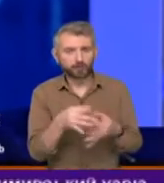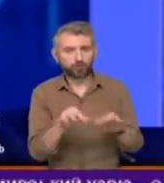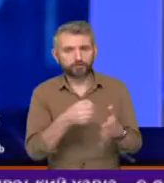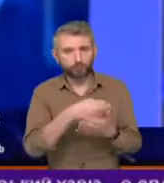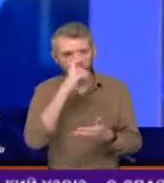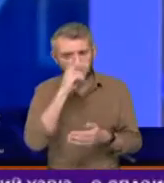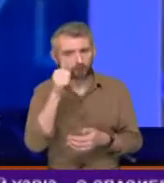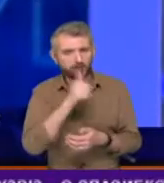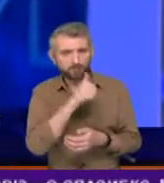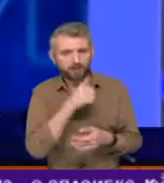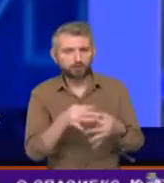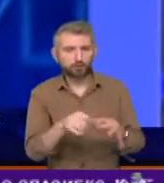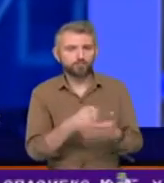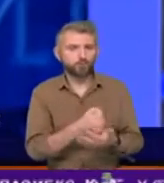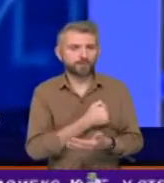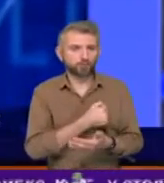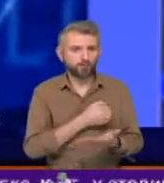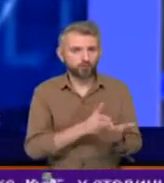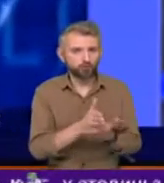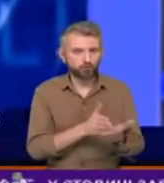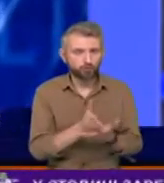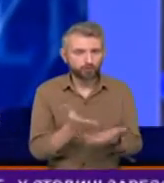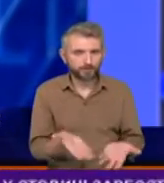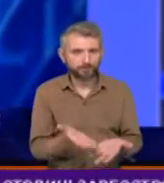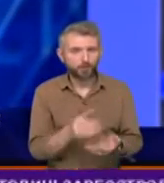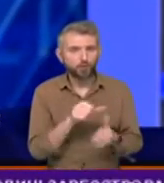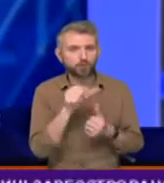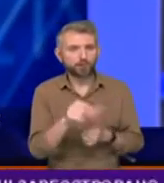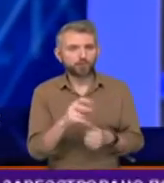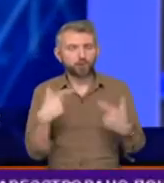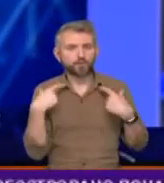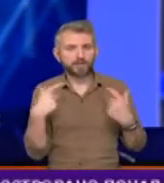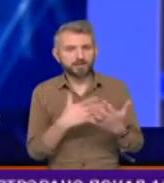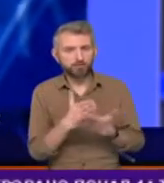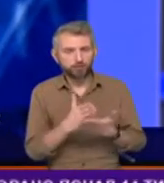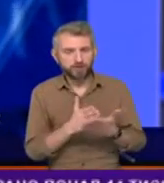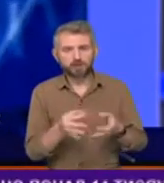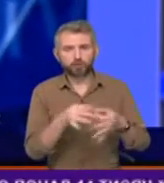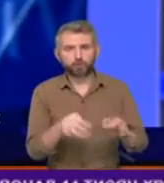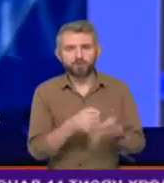державної таємниці, доступ до військової служби, особливо на офіцерських посадах, доступ до